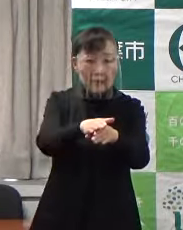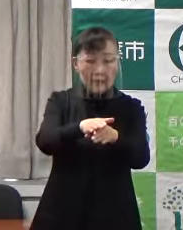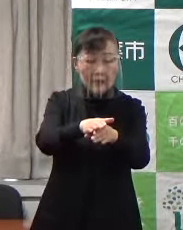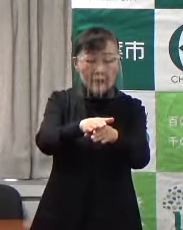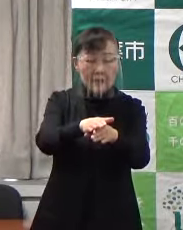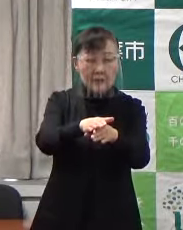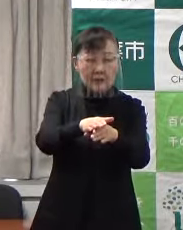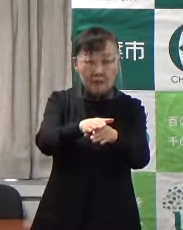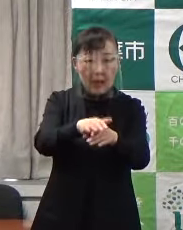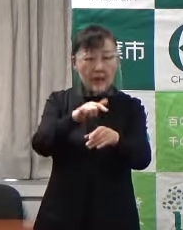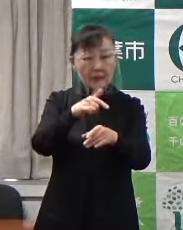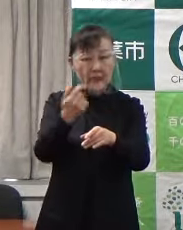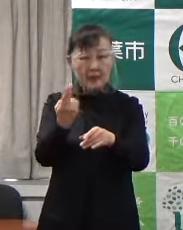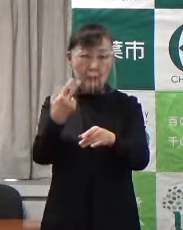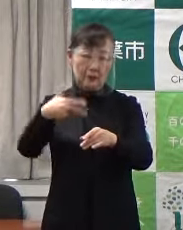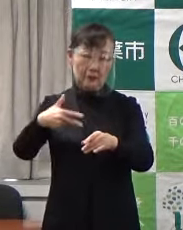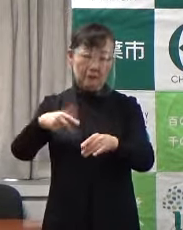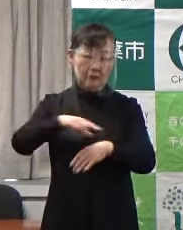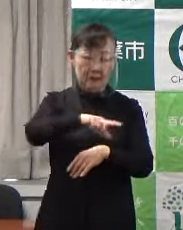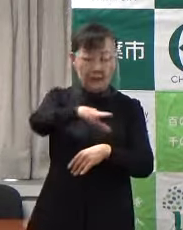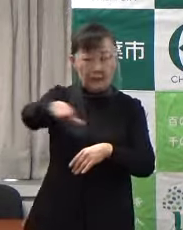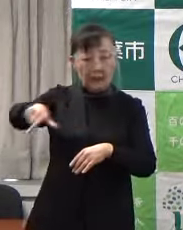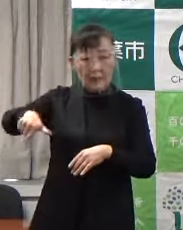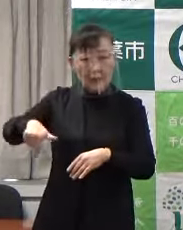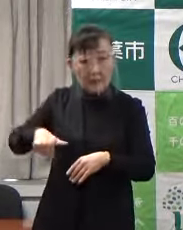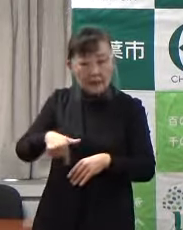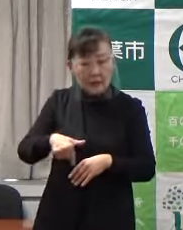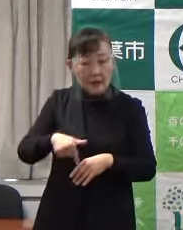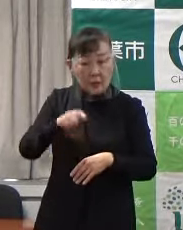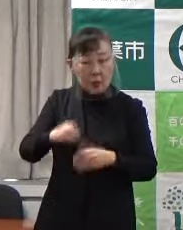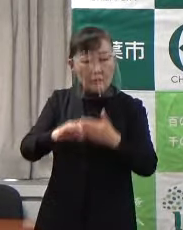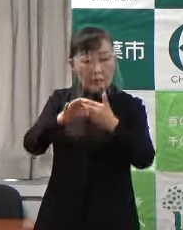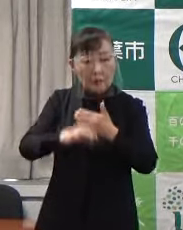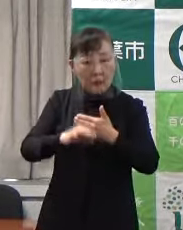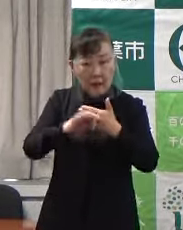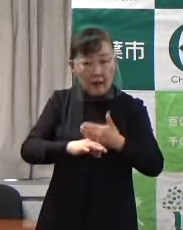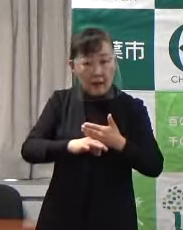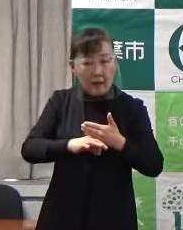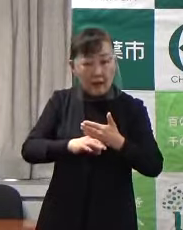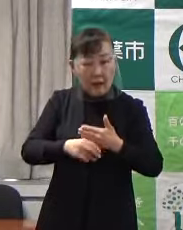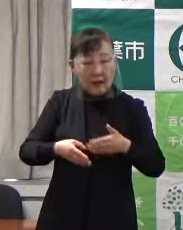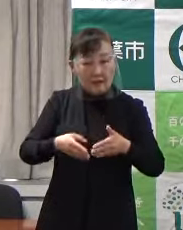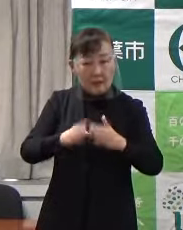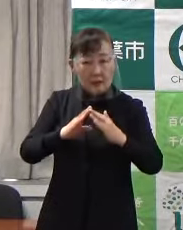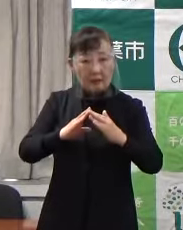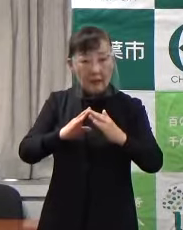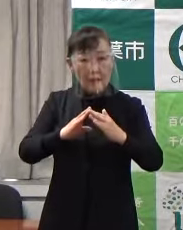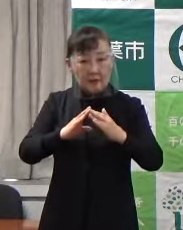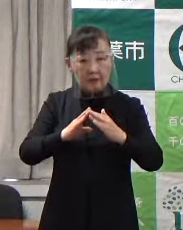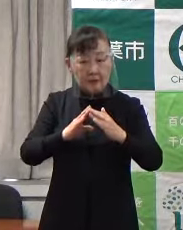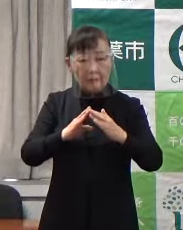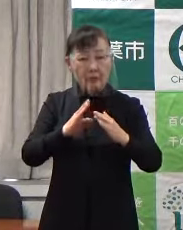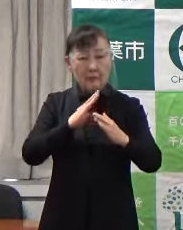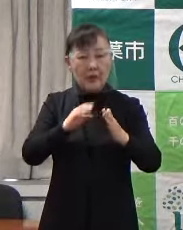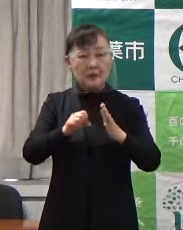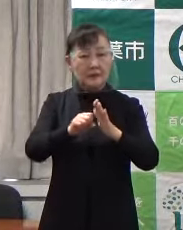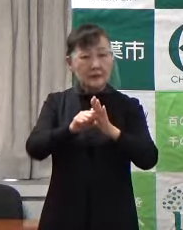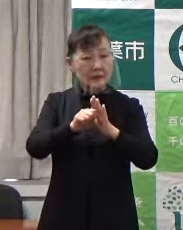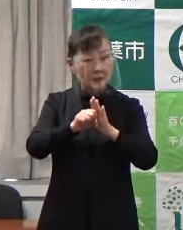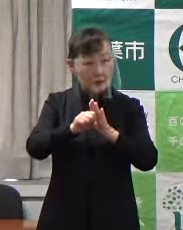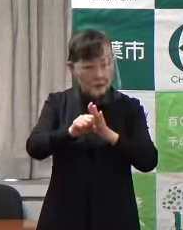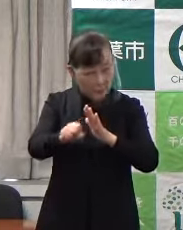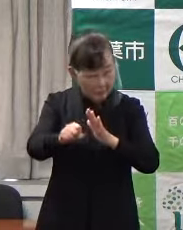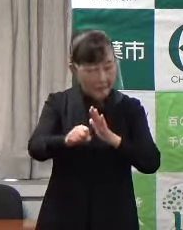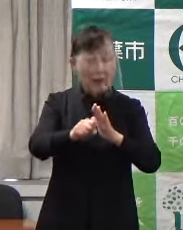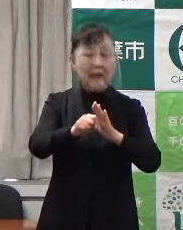それなりの大都市圏で、それこうした条例で等が制定され実効性を担保実効